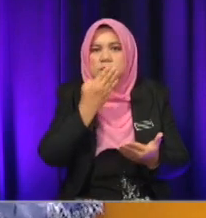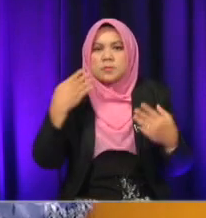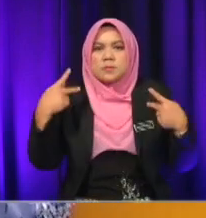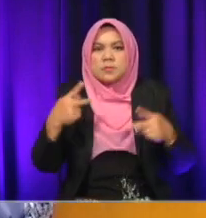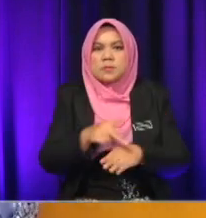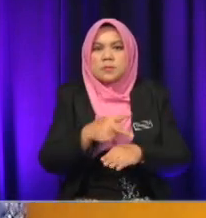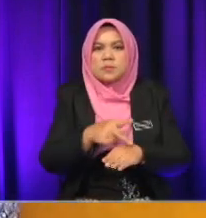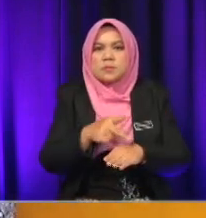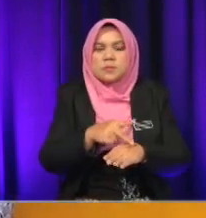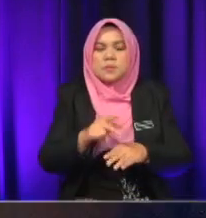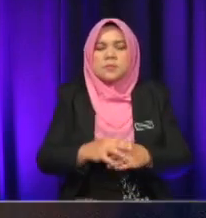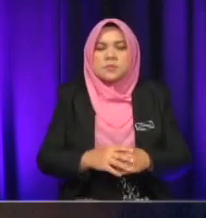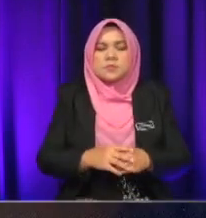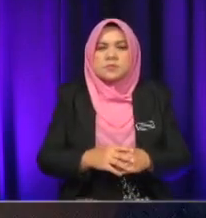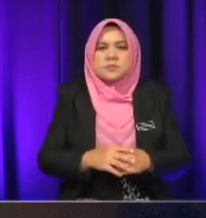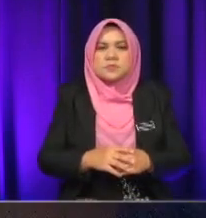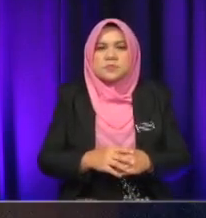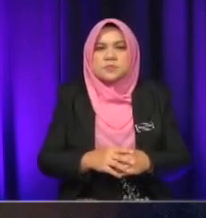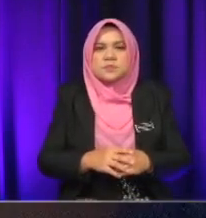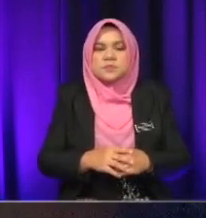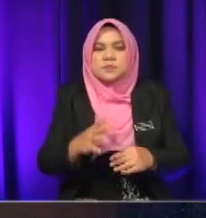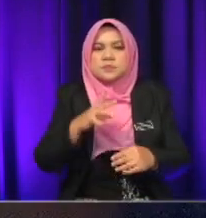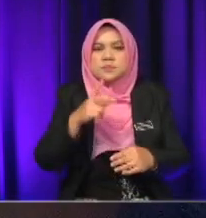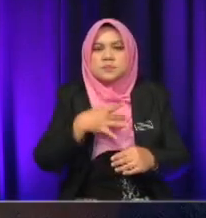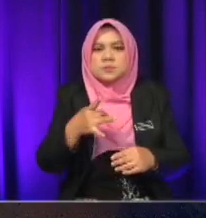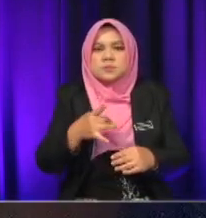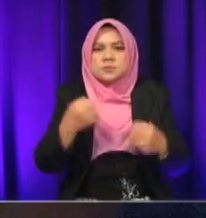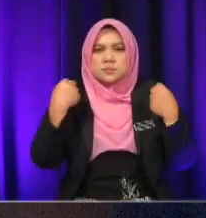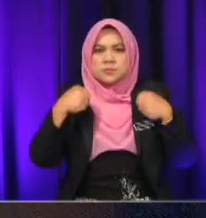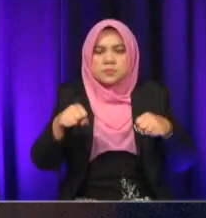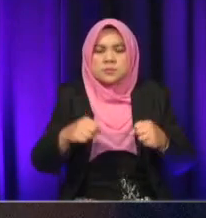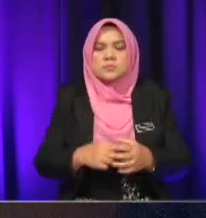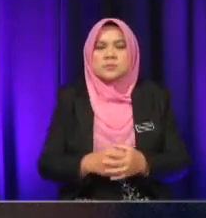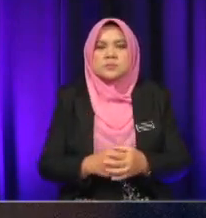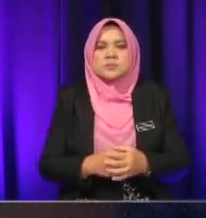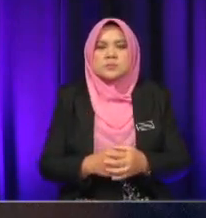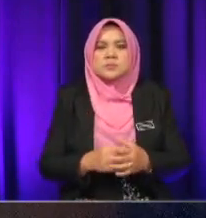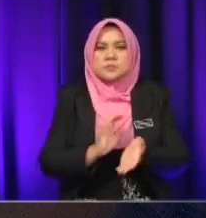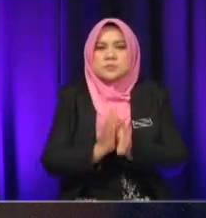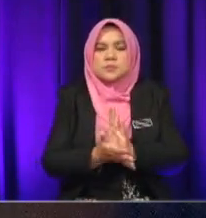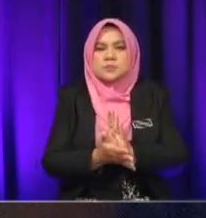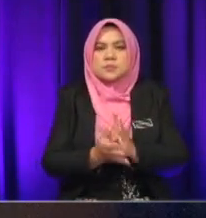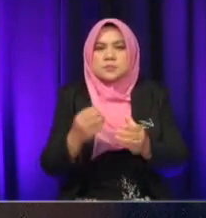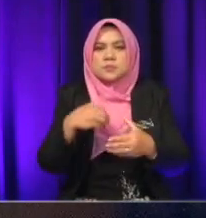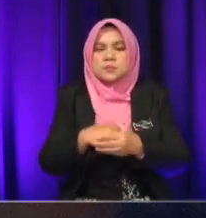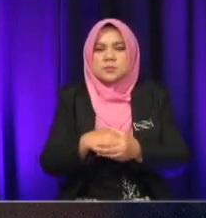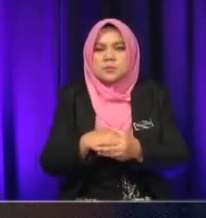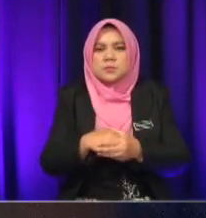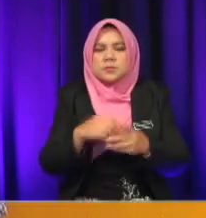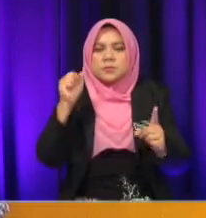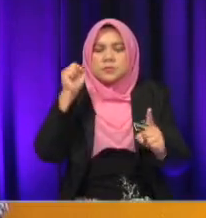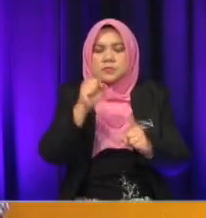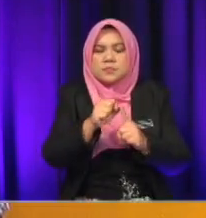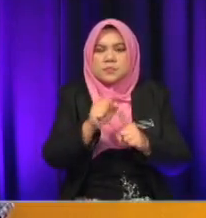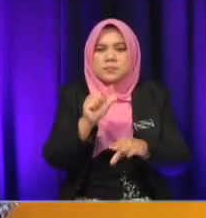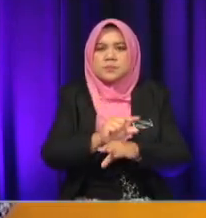dapat dipisahkan. Betul. Shopping, kan mesti suka shopping. Okay. Jadi dalam sasaran pengguna tu kita